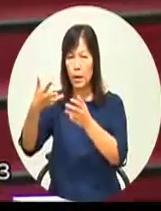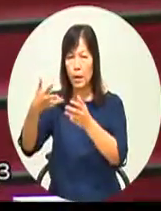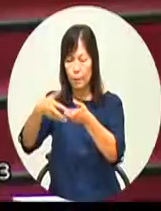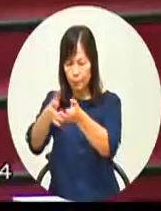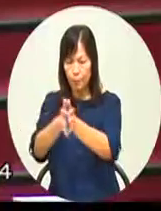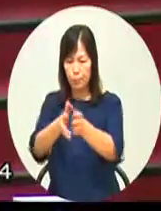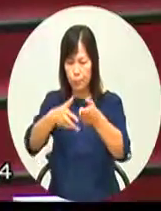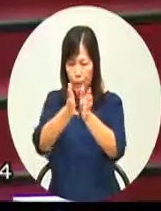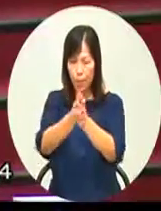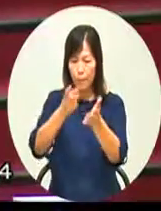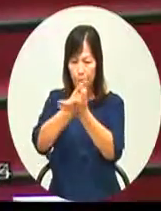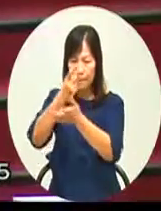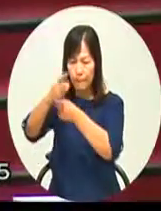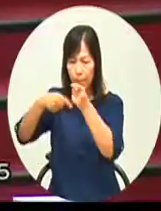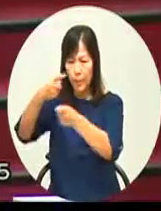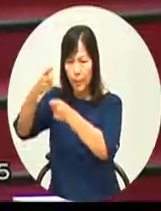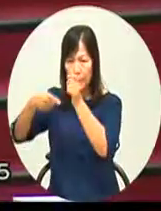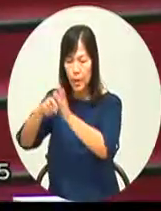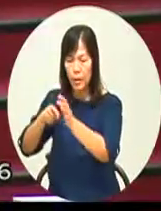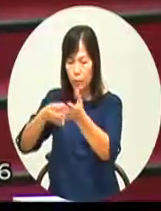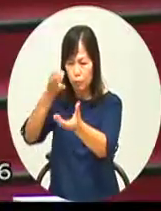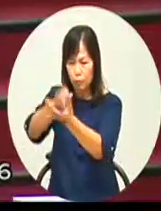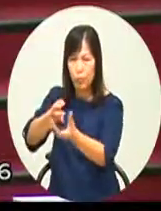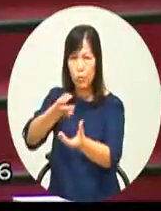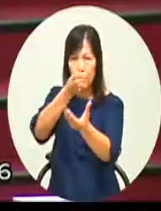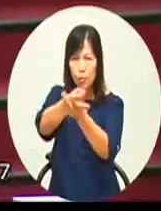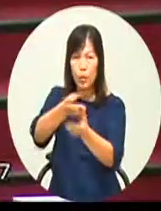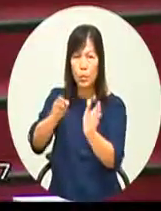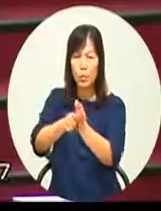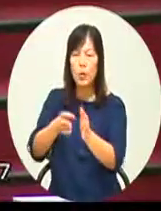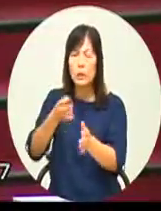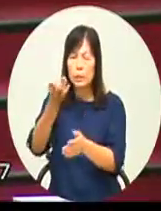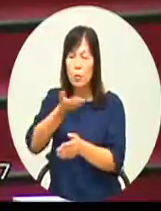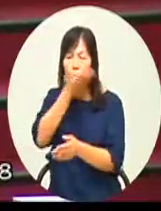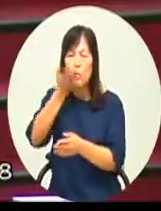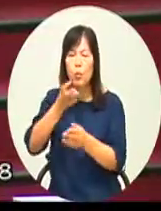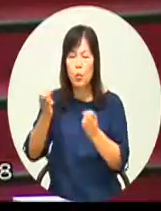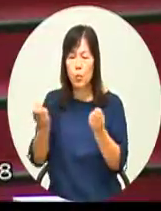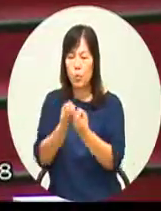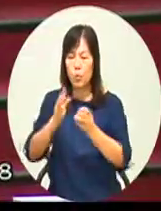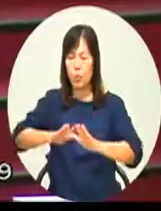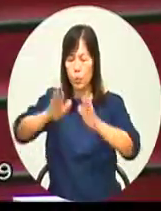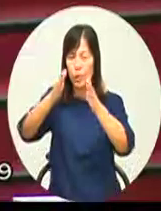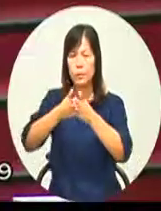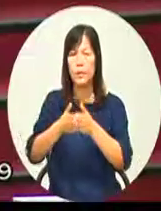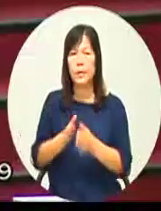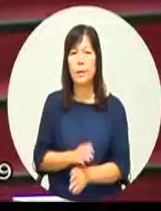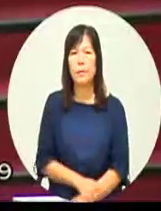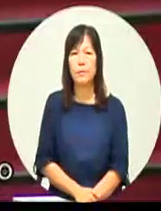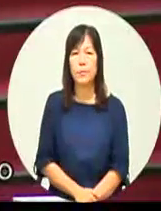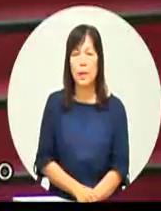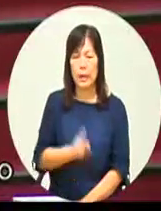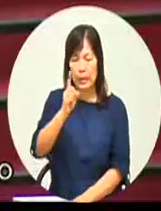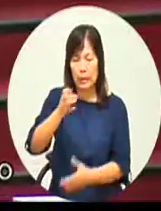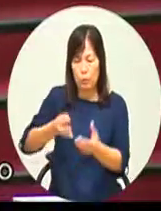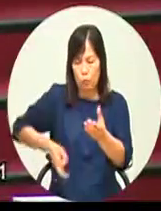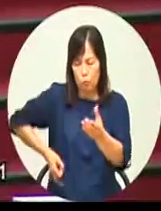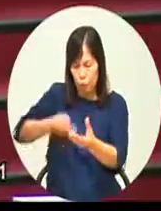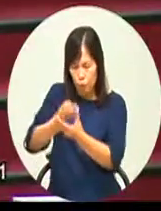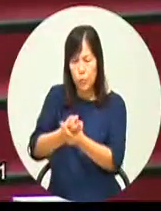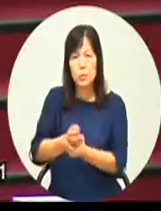逐年投资每一个部落的观光发展。那么一个投资啊，